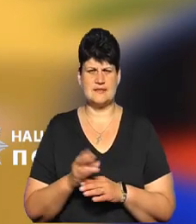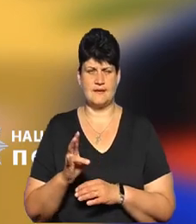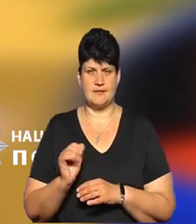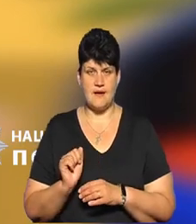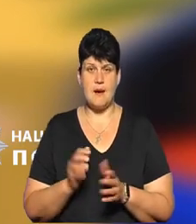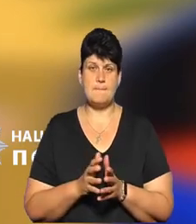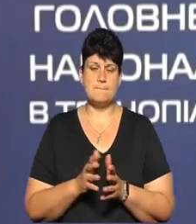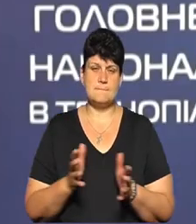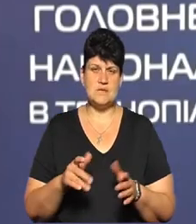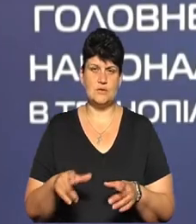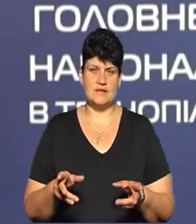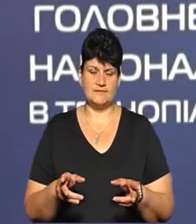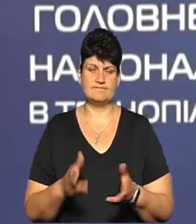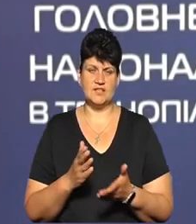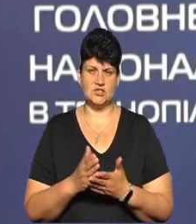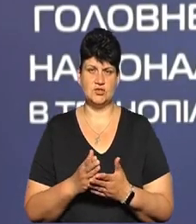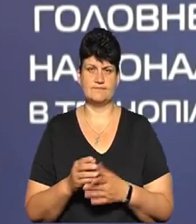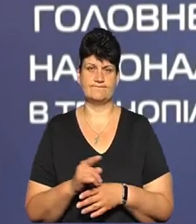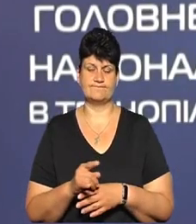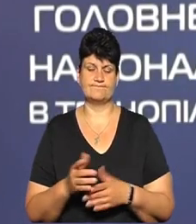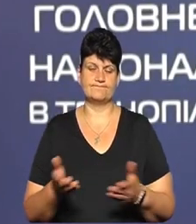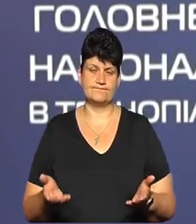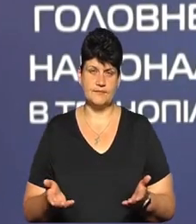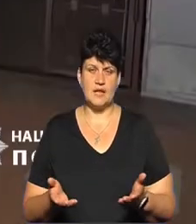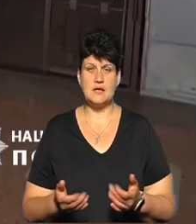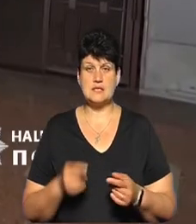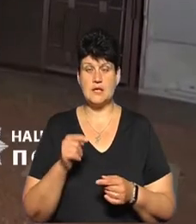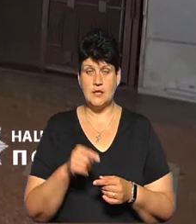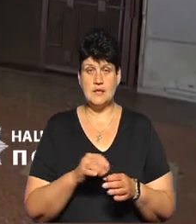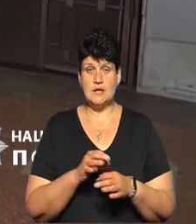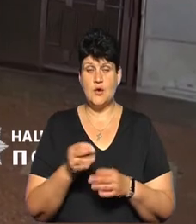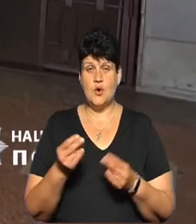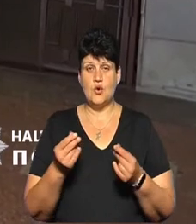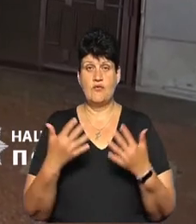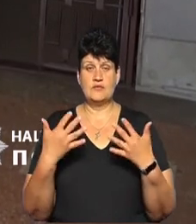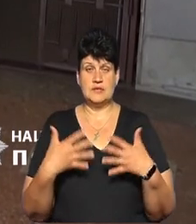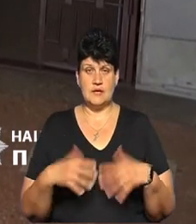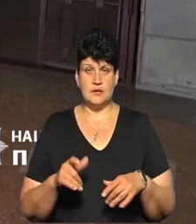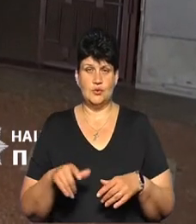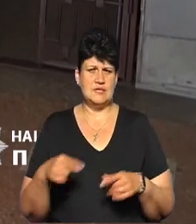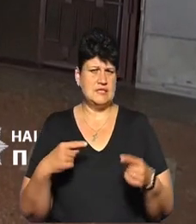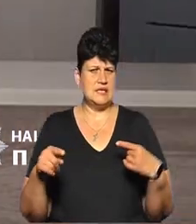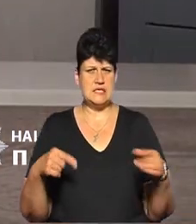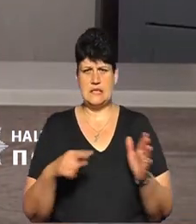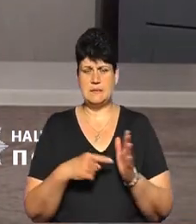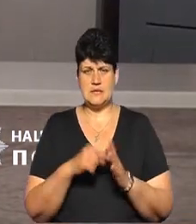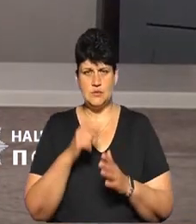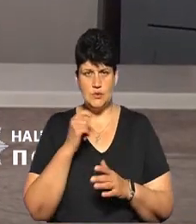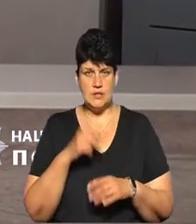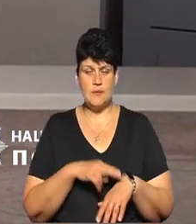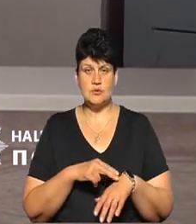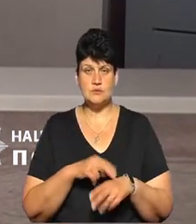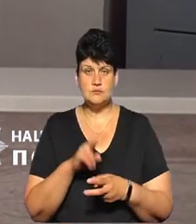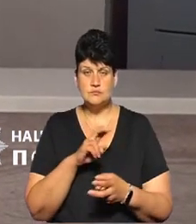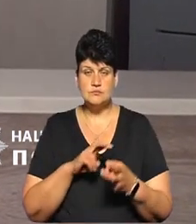ж таки стали жертвою шахрайства. Роман Свірський каже, за такою схемою гроші втратили жителі з різних міст України. Поліцейські розслідуватимуть це